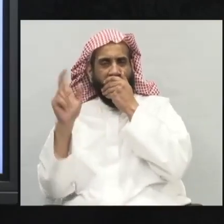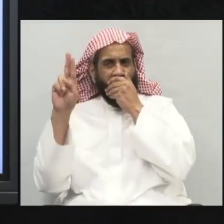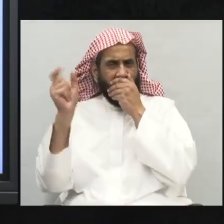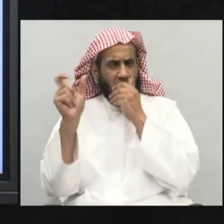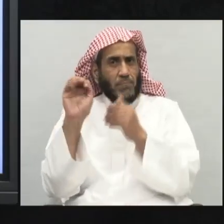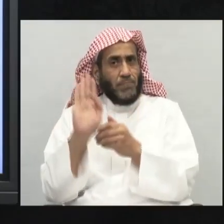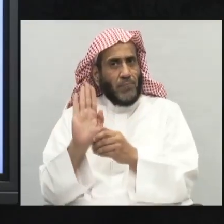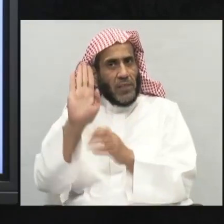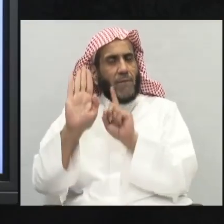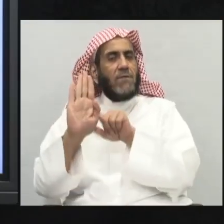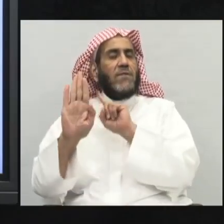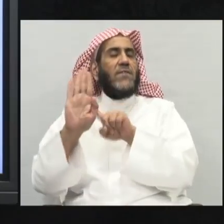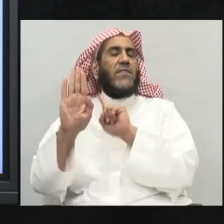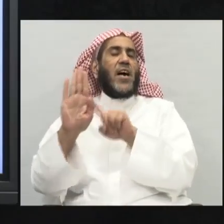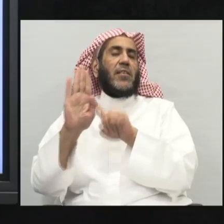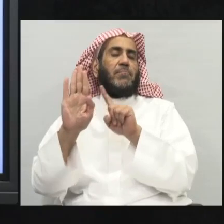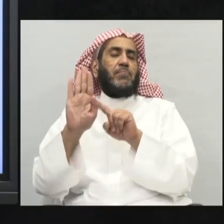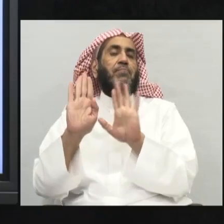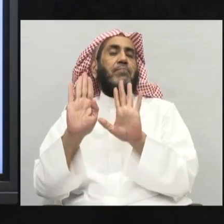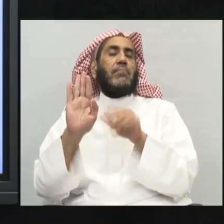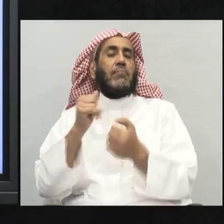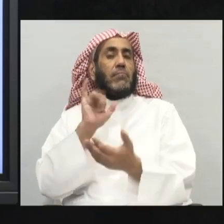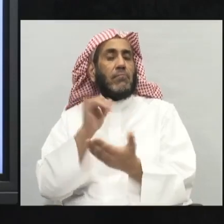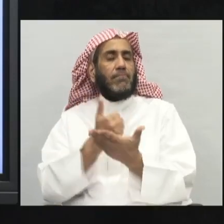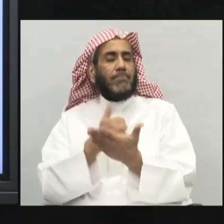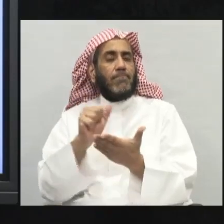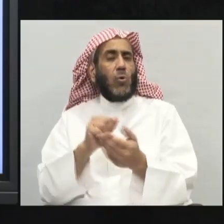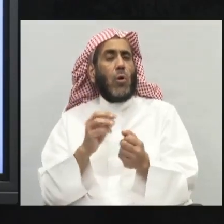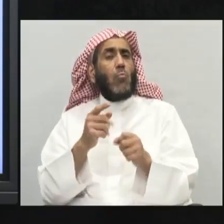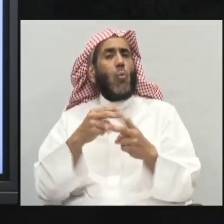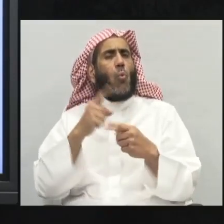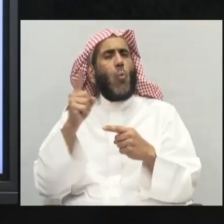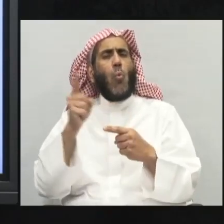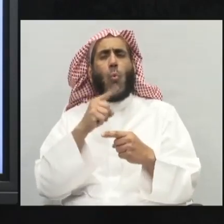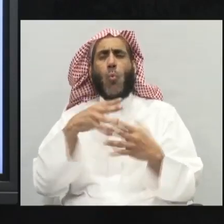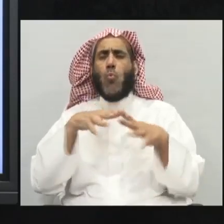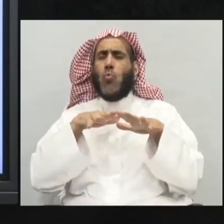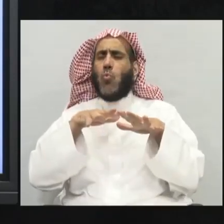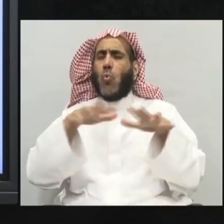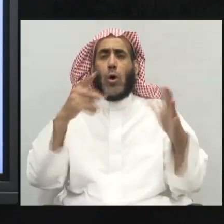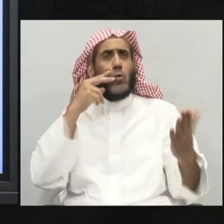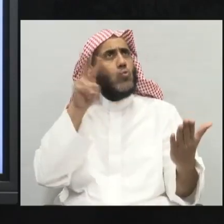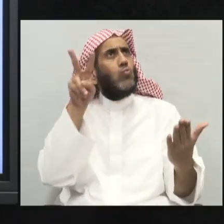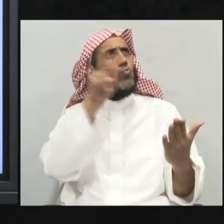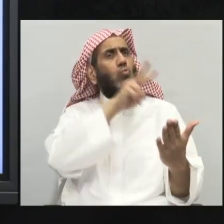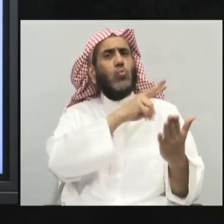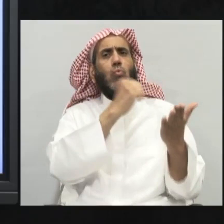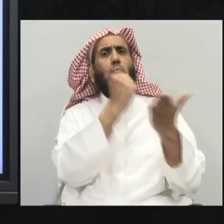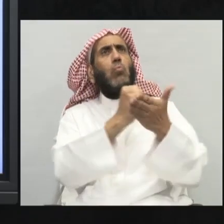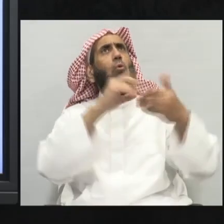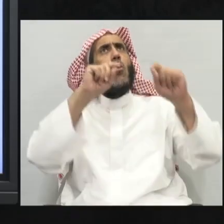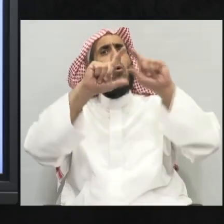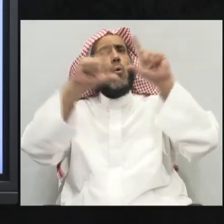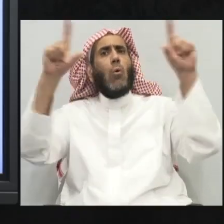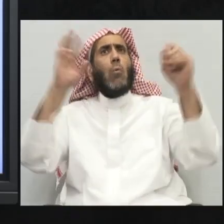هنا السين هي الحرف قبل الاخير وهذا من الاخطاء الشائعه كثيرا ما ترى ملصقات تلصق او